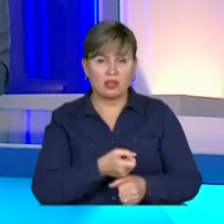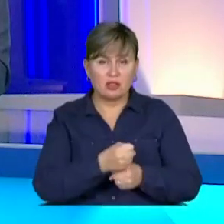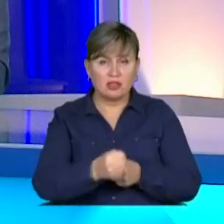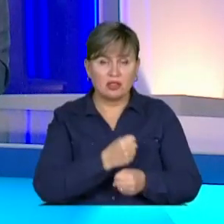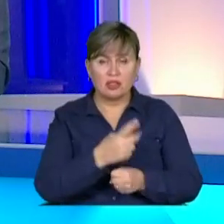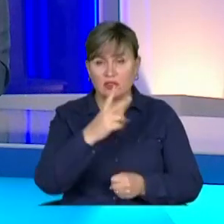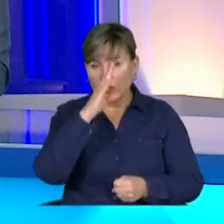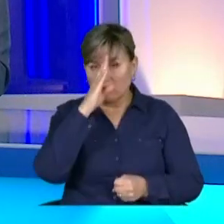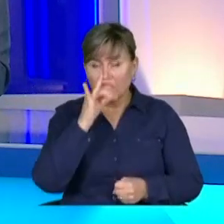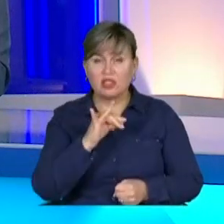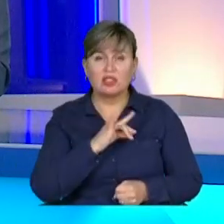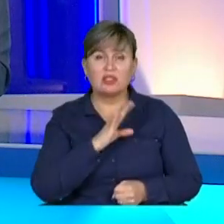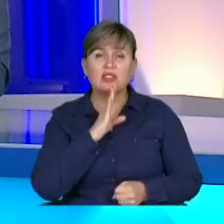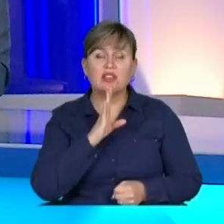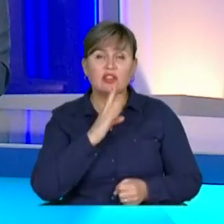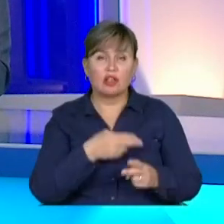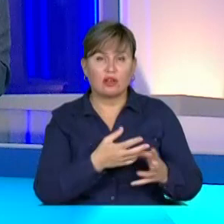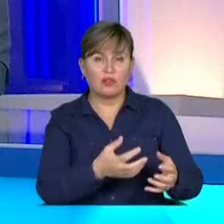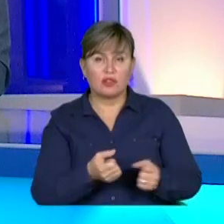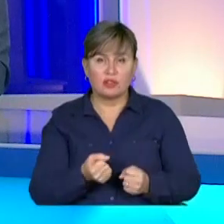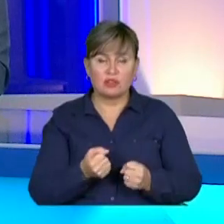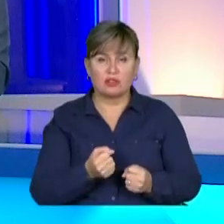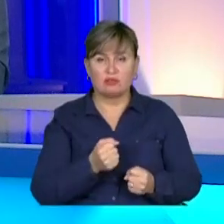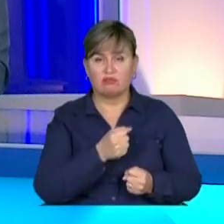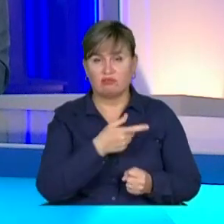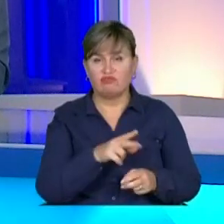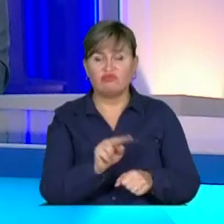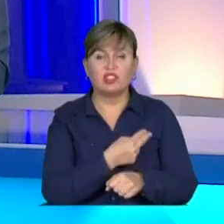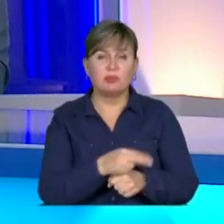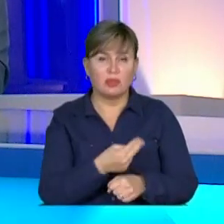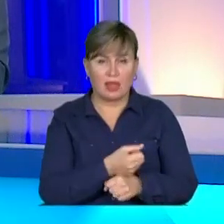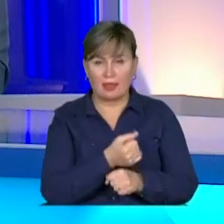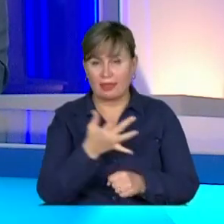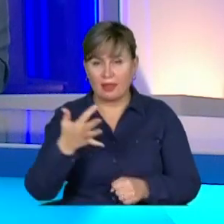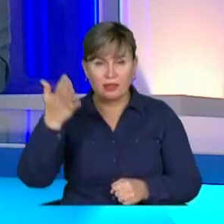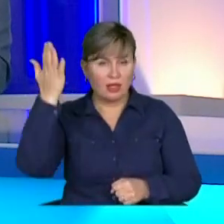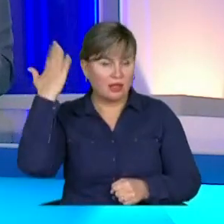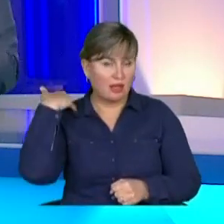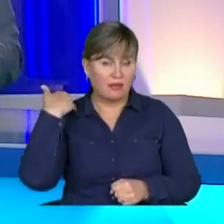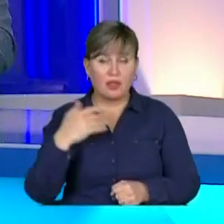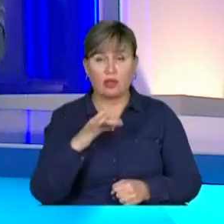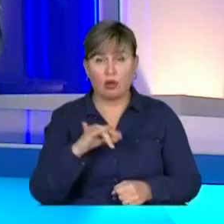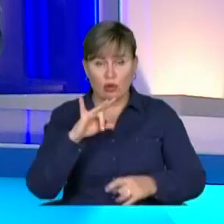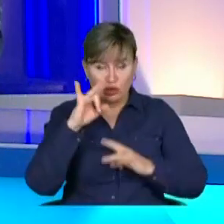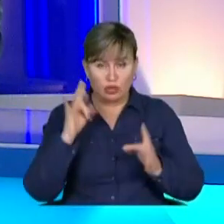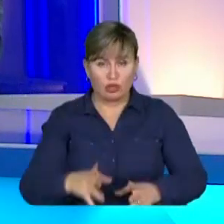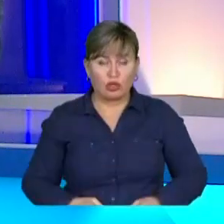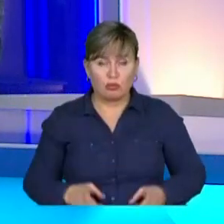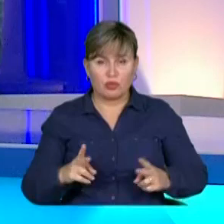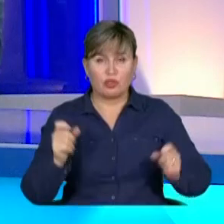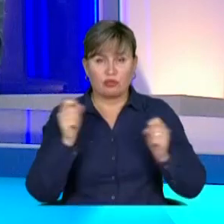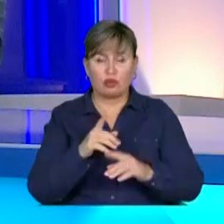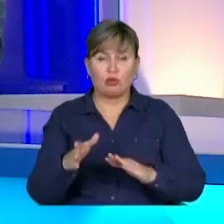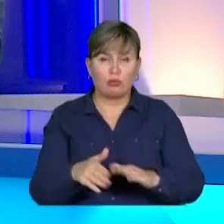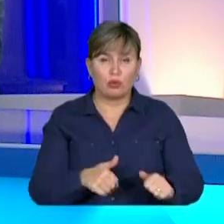двух мальчиков и девочки, которых она взяла на патронатное воспитание несколько лет назад. О шокирующем преступлении стало известно